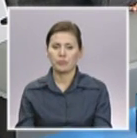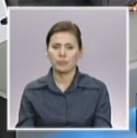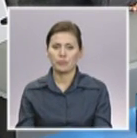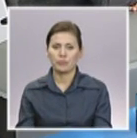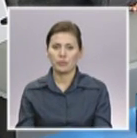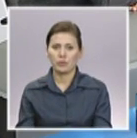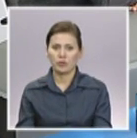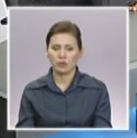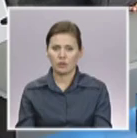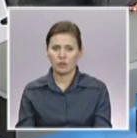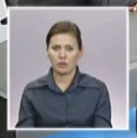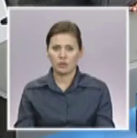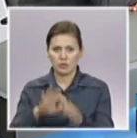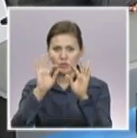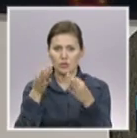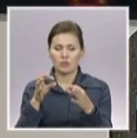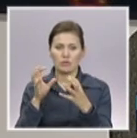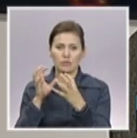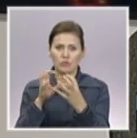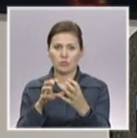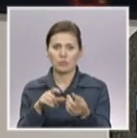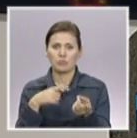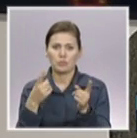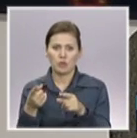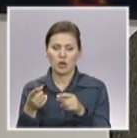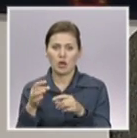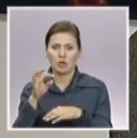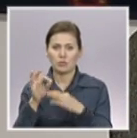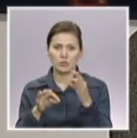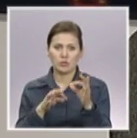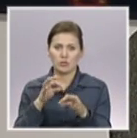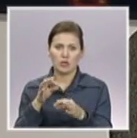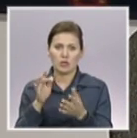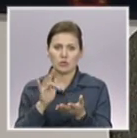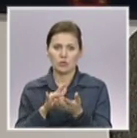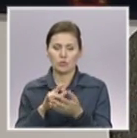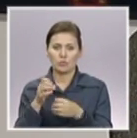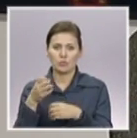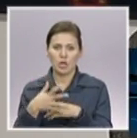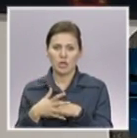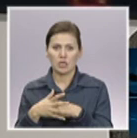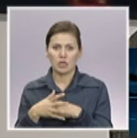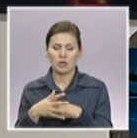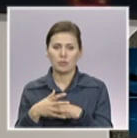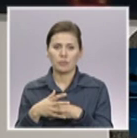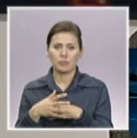БРТ дейді ғой, скоростной автобусный перевозка деген, орбитадан қаланың ортасымен мына